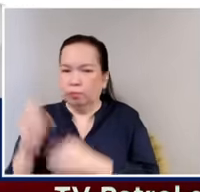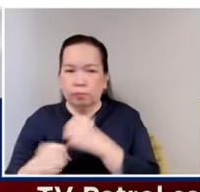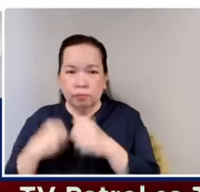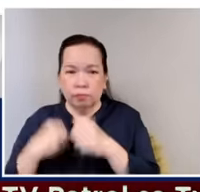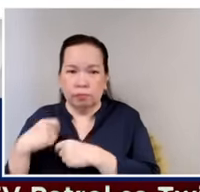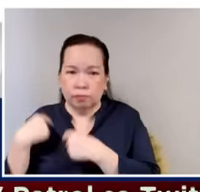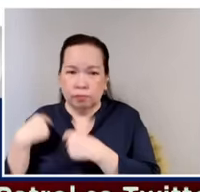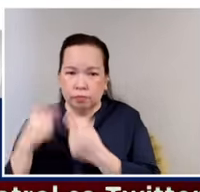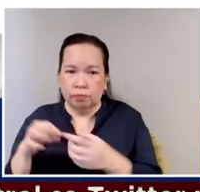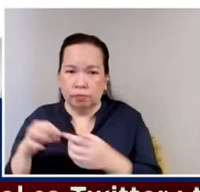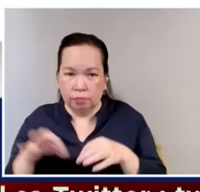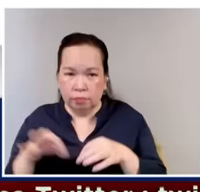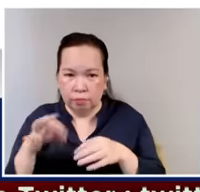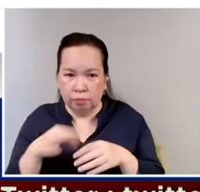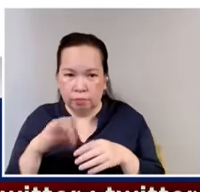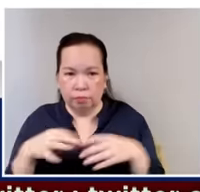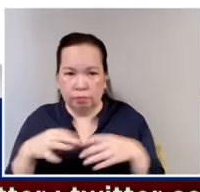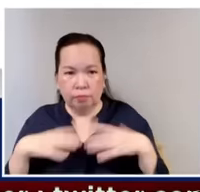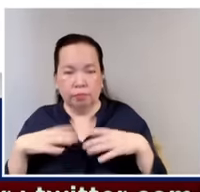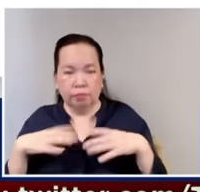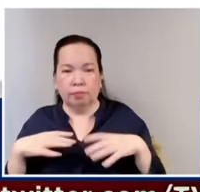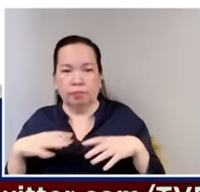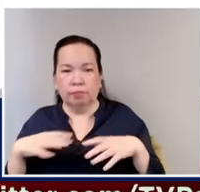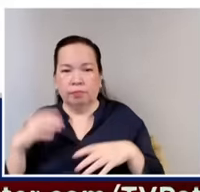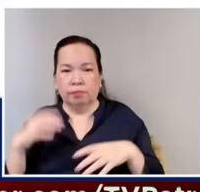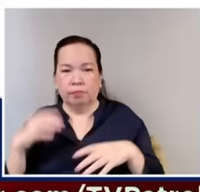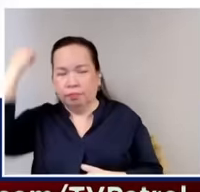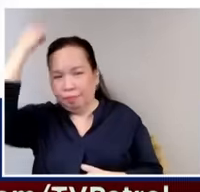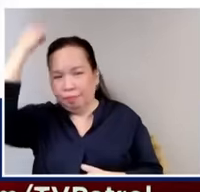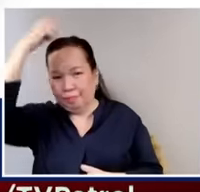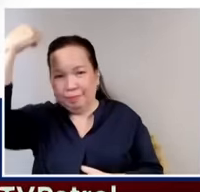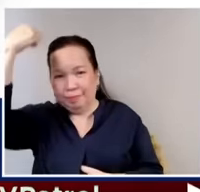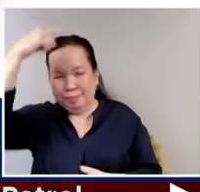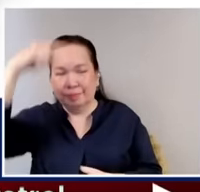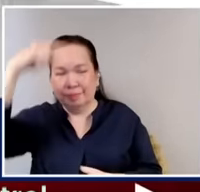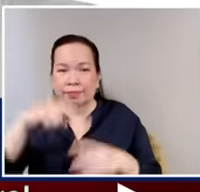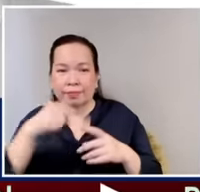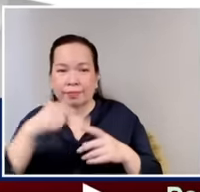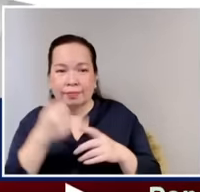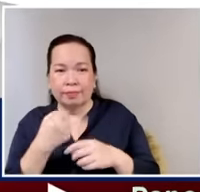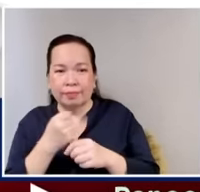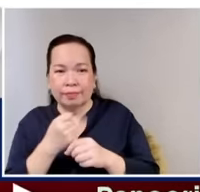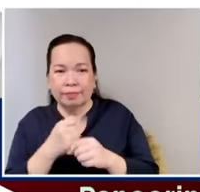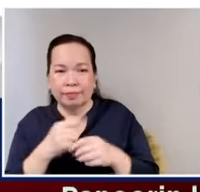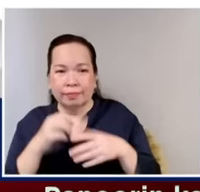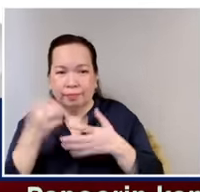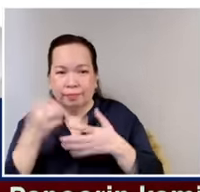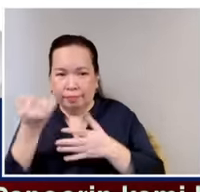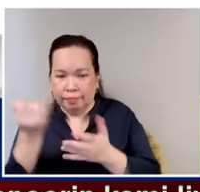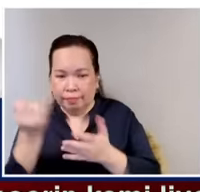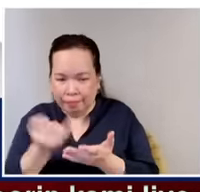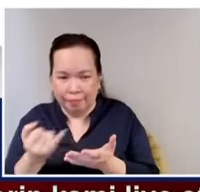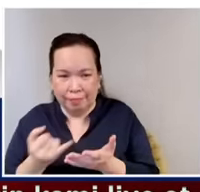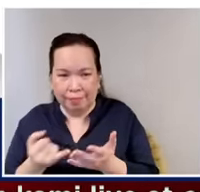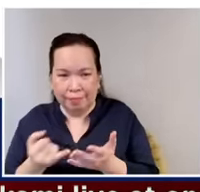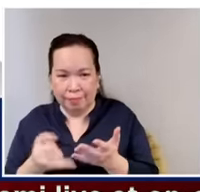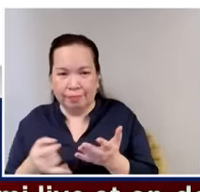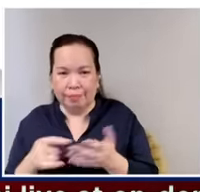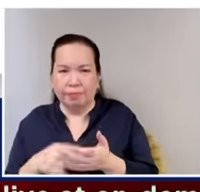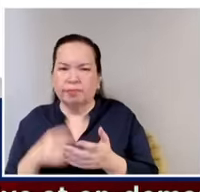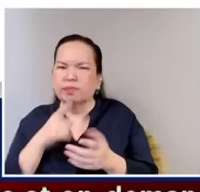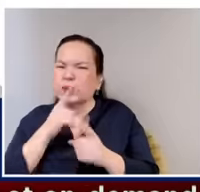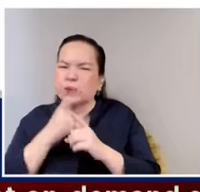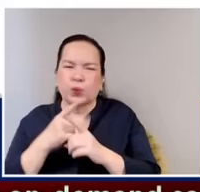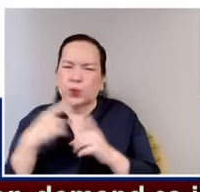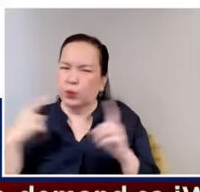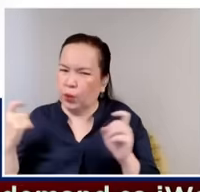nagbuburda sila ng mga kasuotan ng santo. Si Arnold ang tagagawa ng padron o pattern. Kwento niya, mabusisi ang proseso